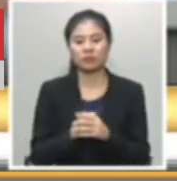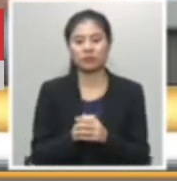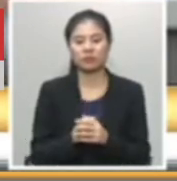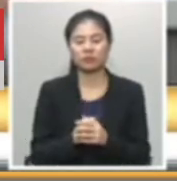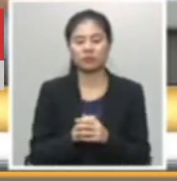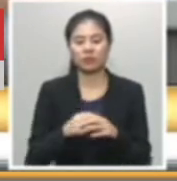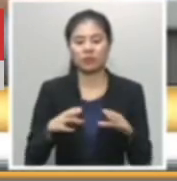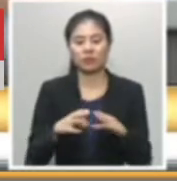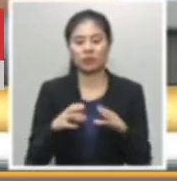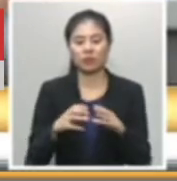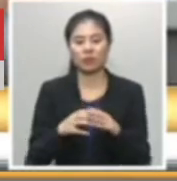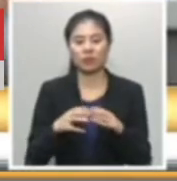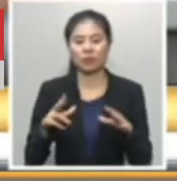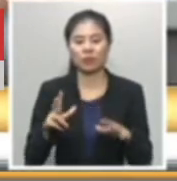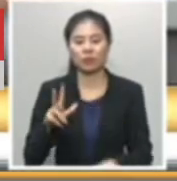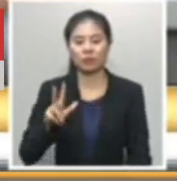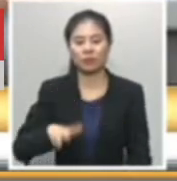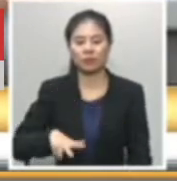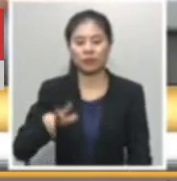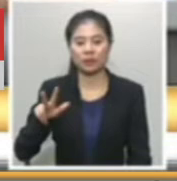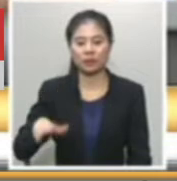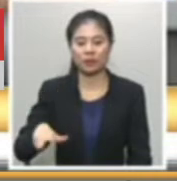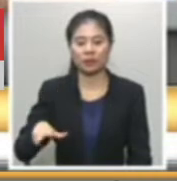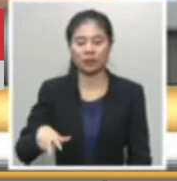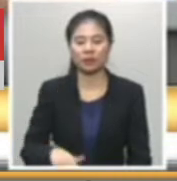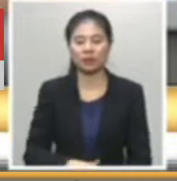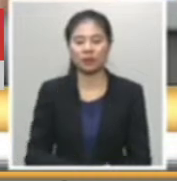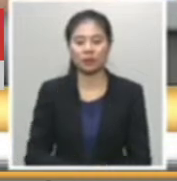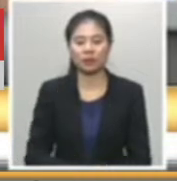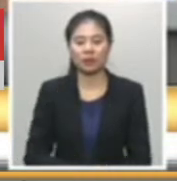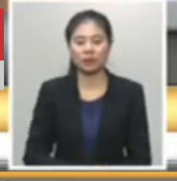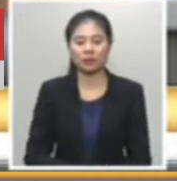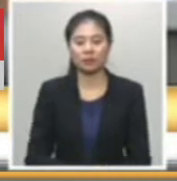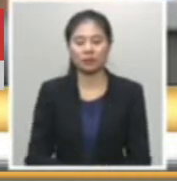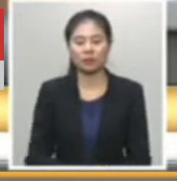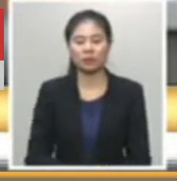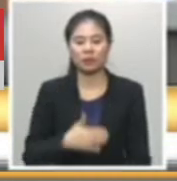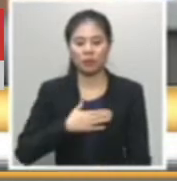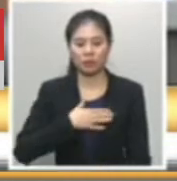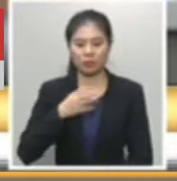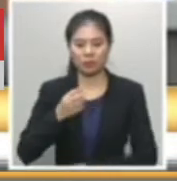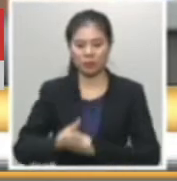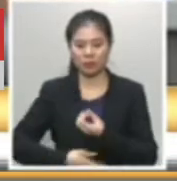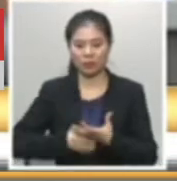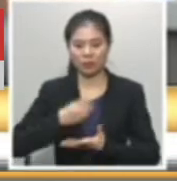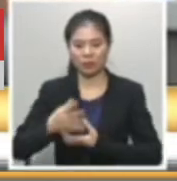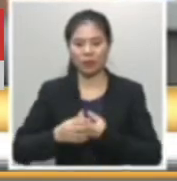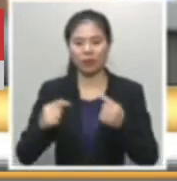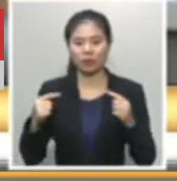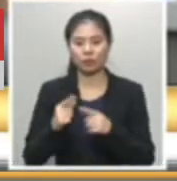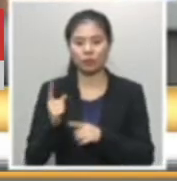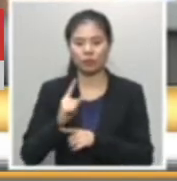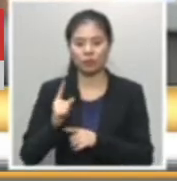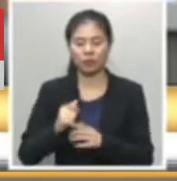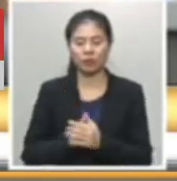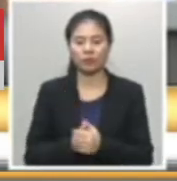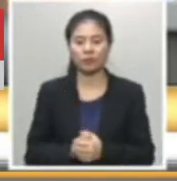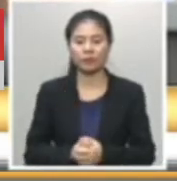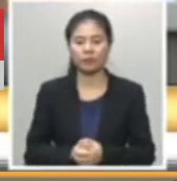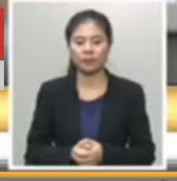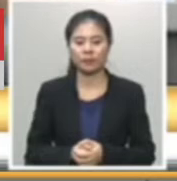ทยท่านประธานที่เคารพครับผมจะขออนุญาตอภิปรายนะครับเป็นการอภิปรายภาพรว